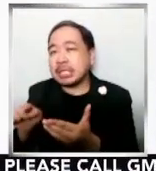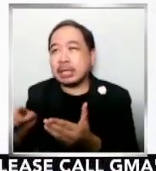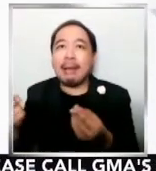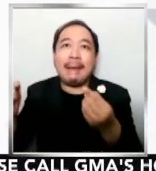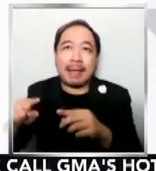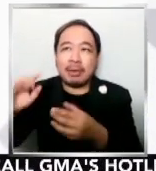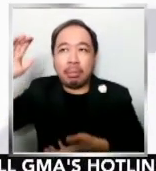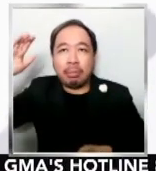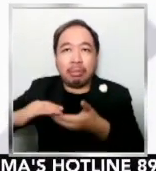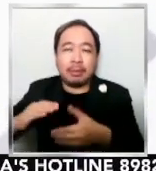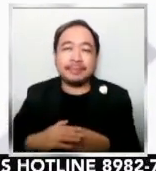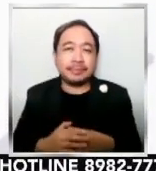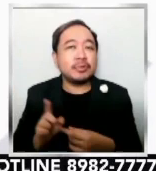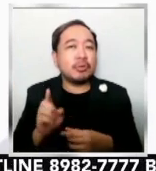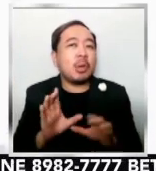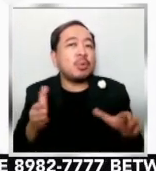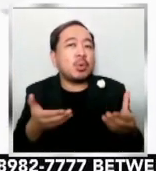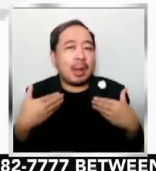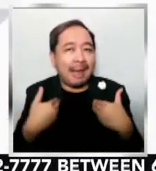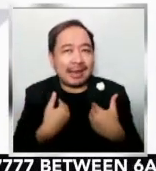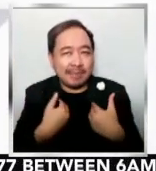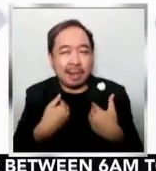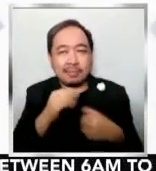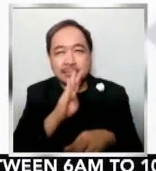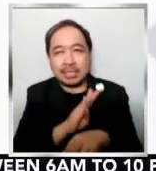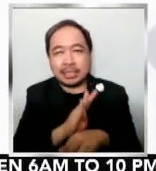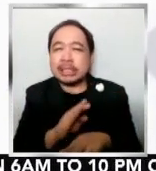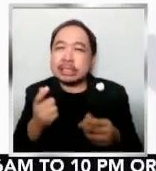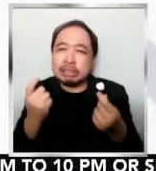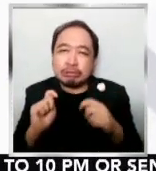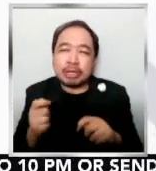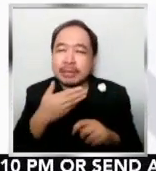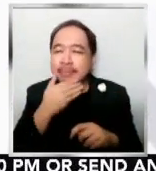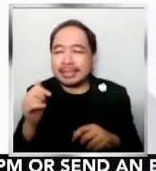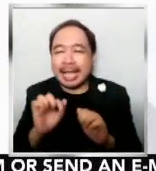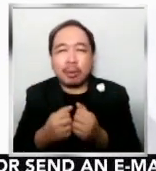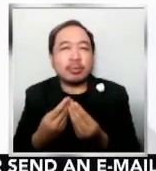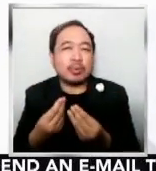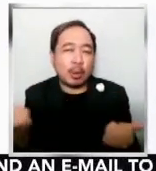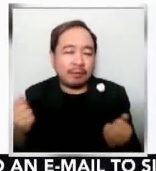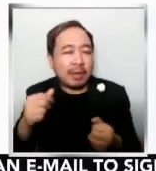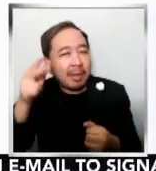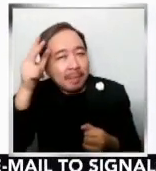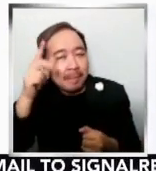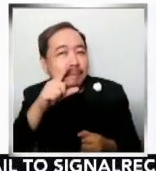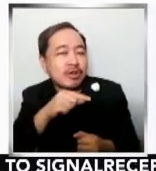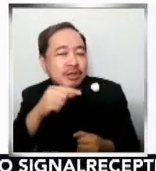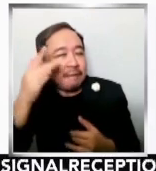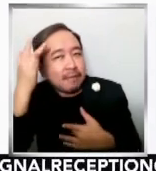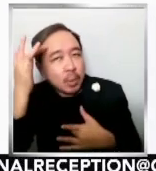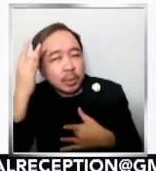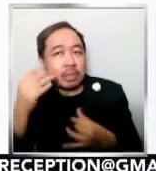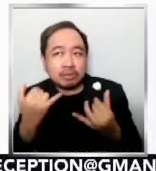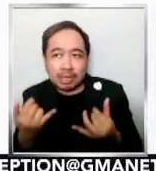Ayon sa Bureau of Animal Industry, ginagawa nila ang lahat para sugpuin ang bird flu. Bantay sarado na raw ang mga lugar na may outbreak at